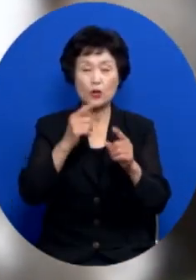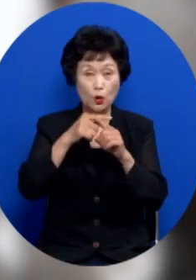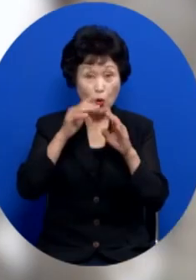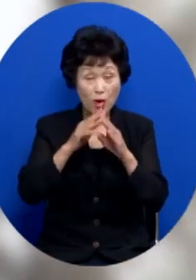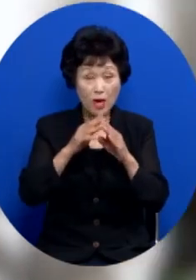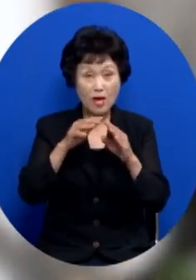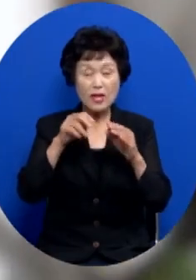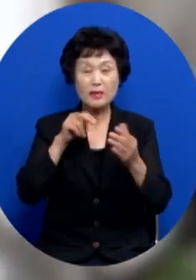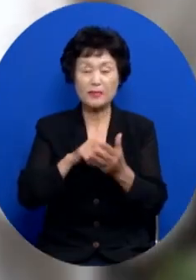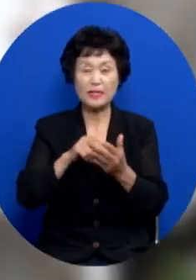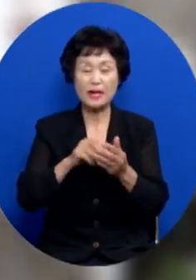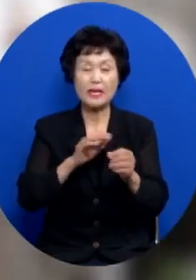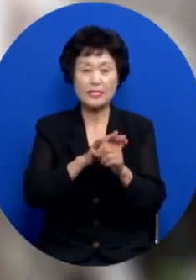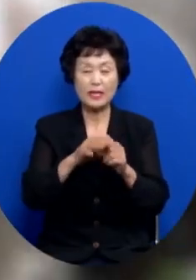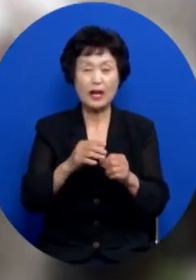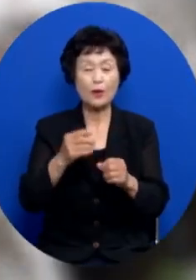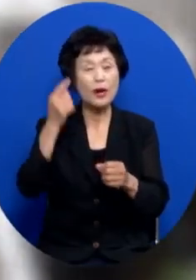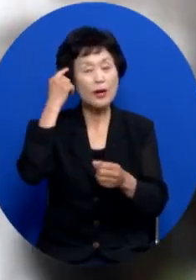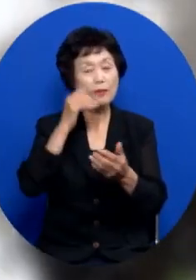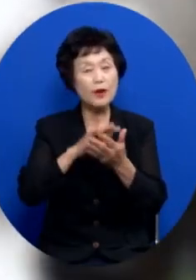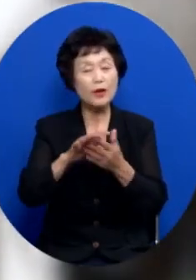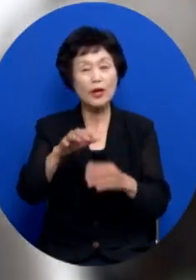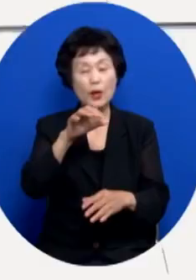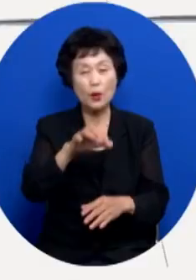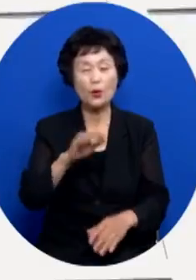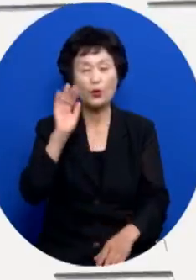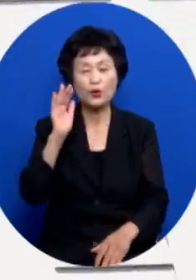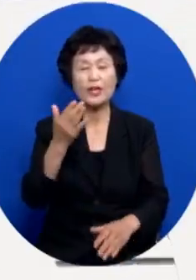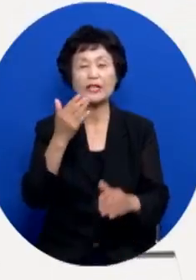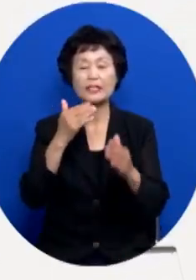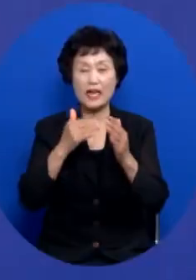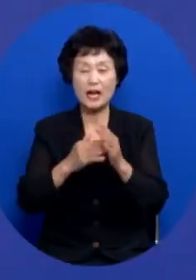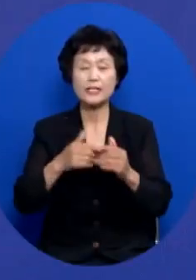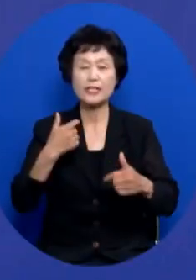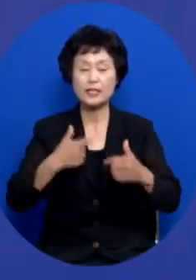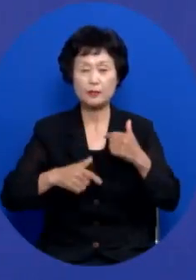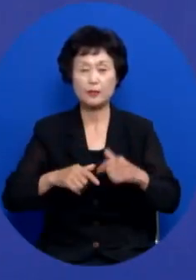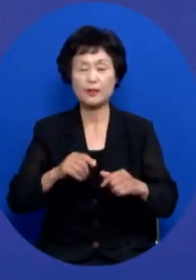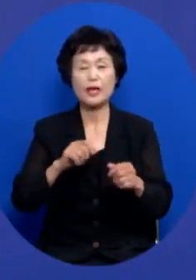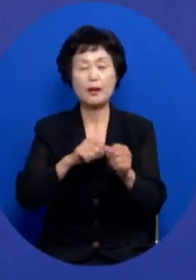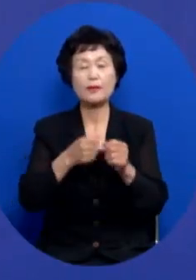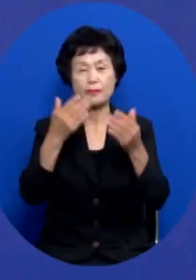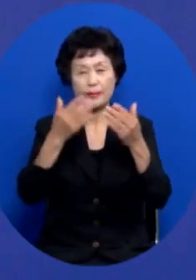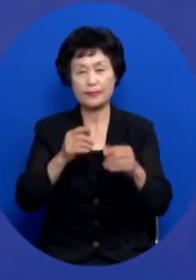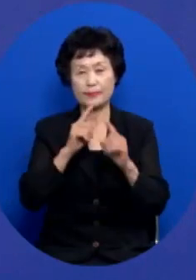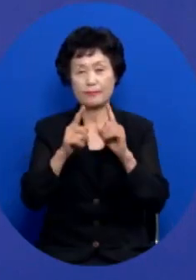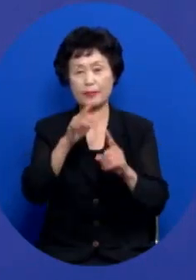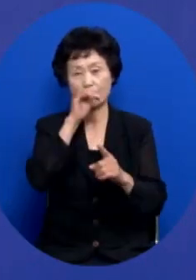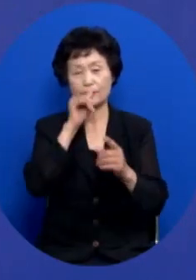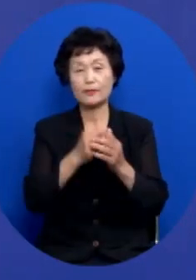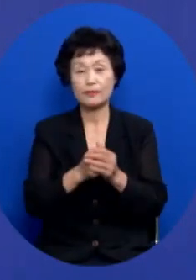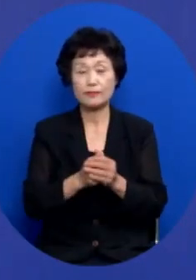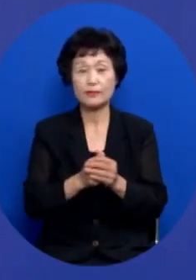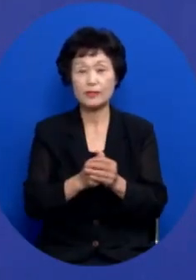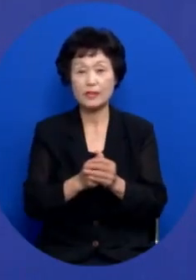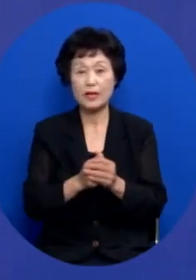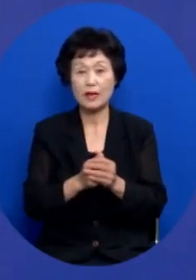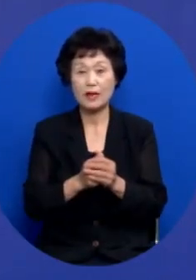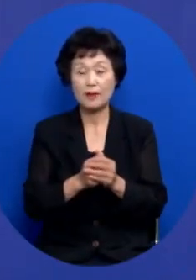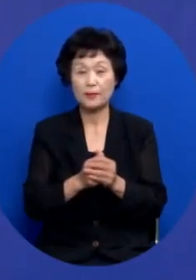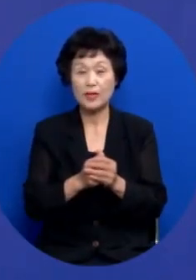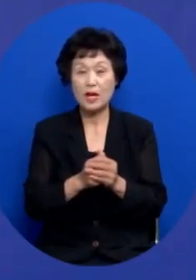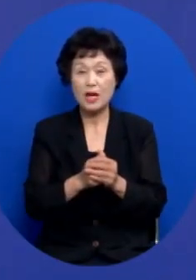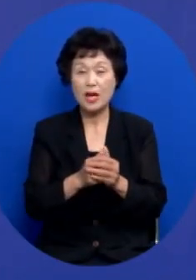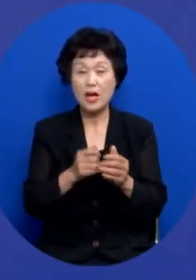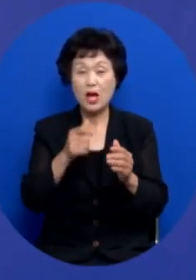때까지 기쁘고 달갑게 교단의 재판을 받겠다고 말했습니다. 네, 퀴어 축제와 동성애를 둘러싼 교단의